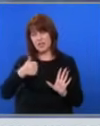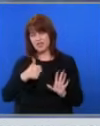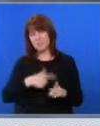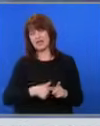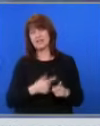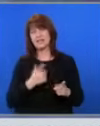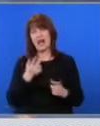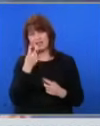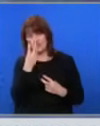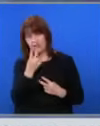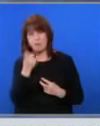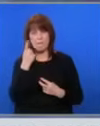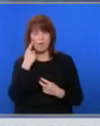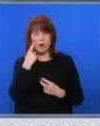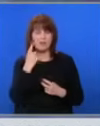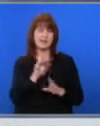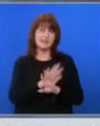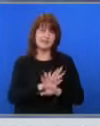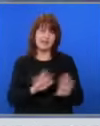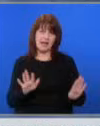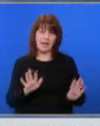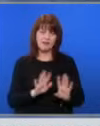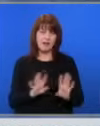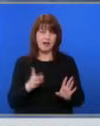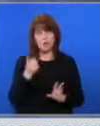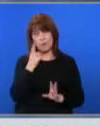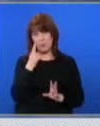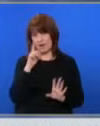а да се пробваме. Пробахме се 9 месеца.